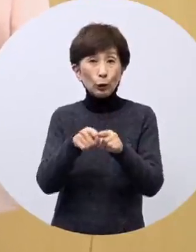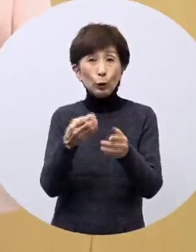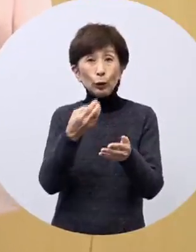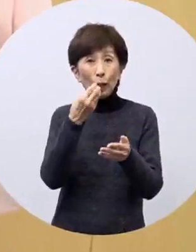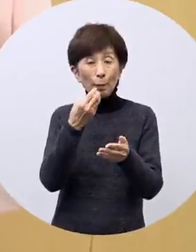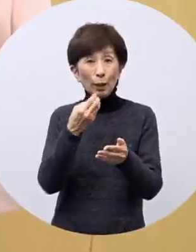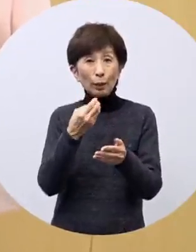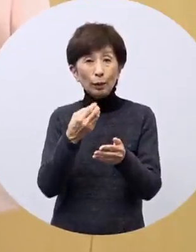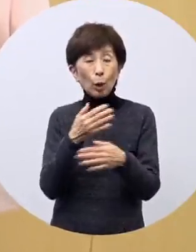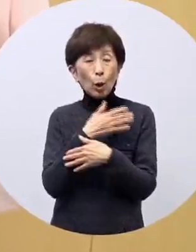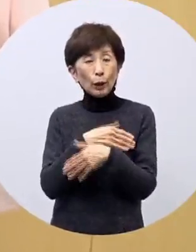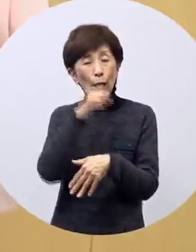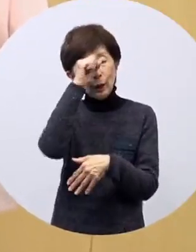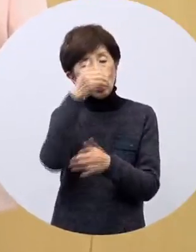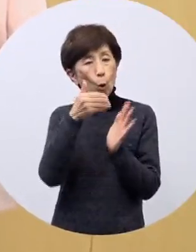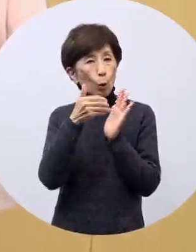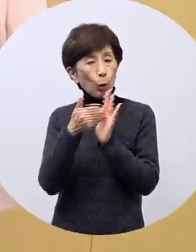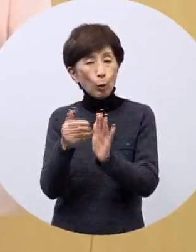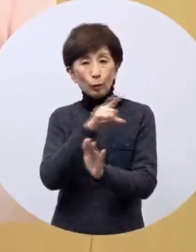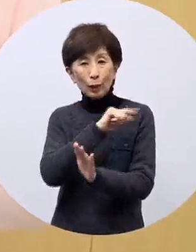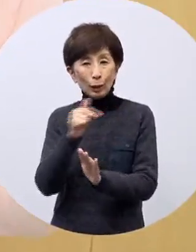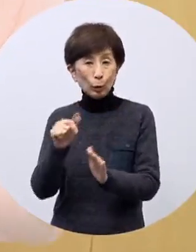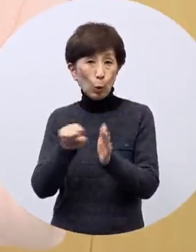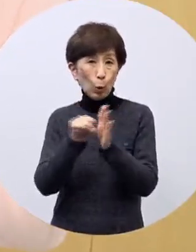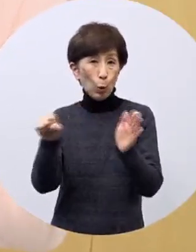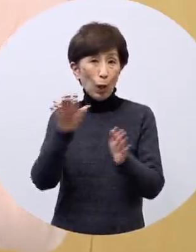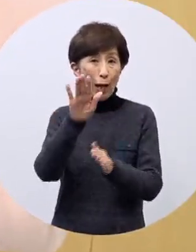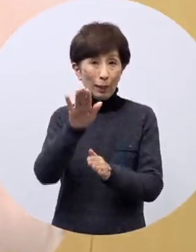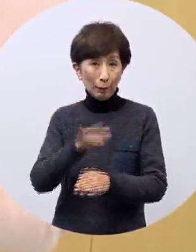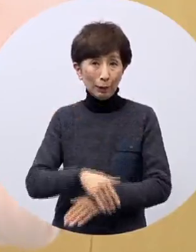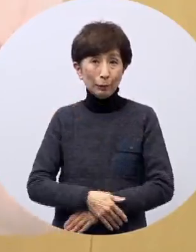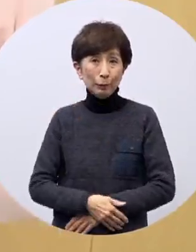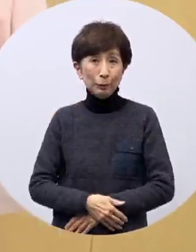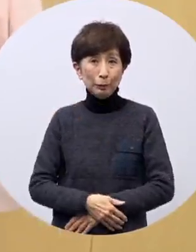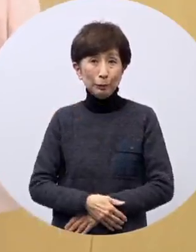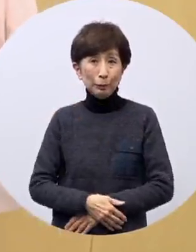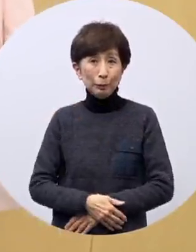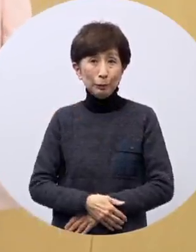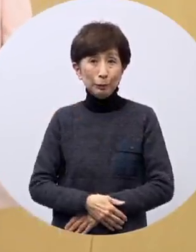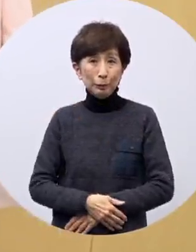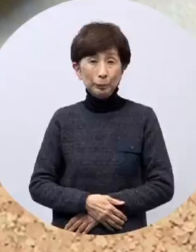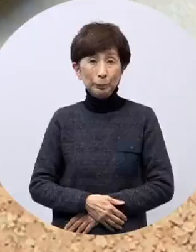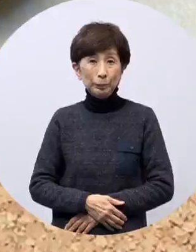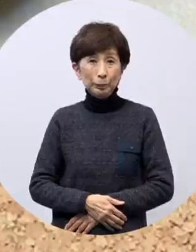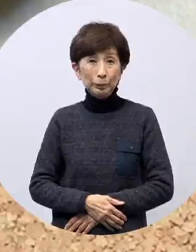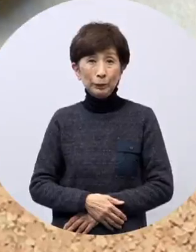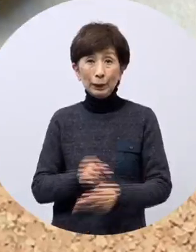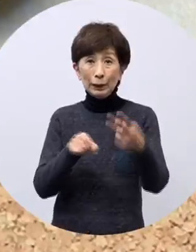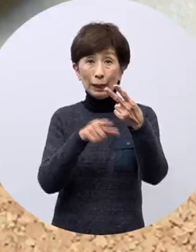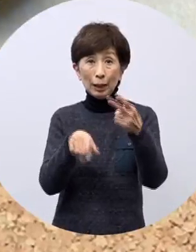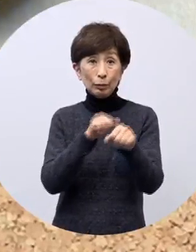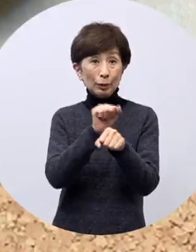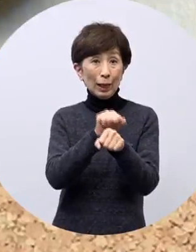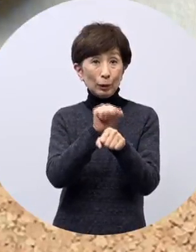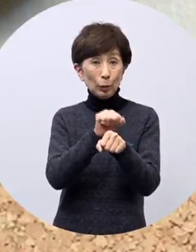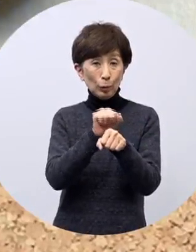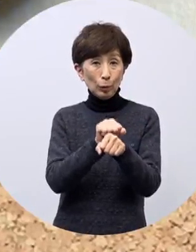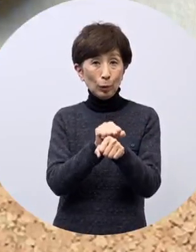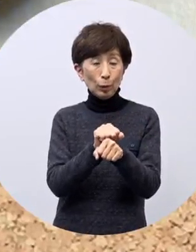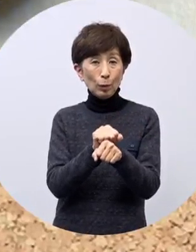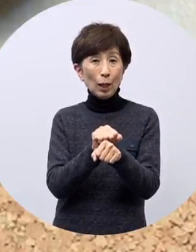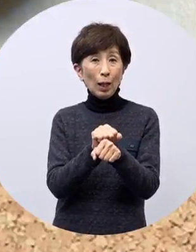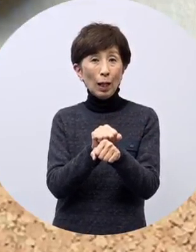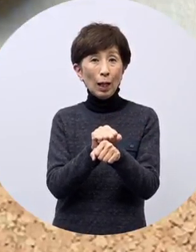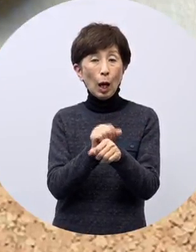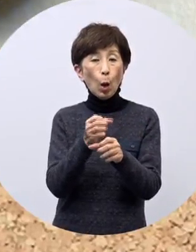改善や貧血予防などの効果があります。はい、 相乗効果があるんですね。 はい、 2月の食材は藤沢さ